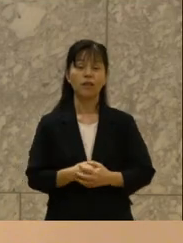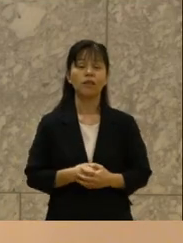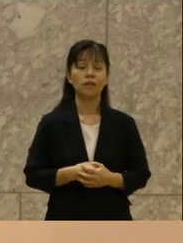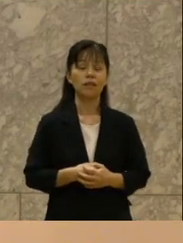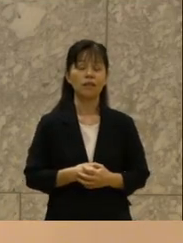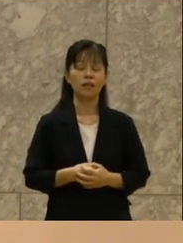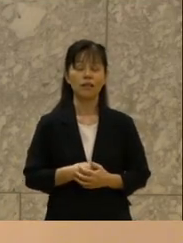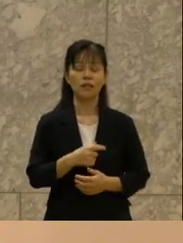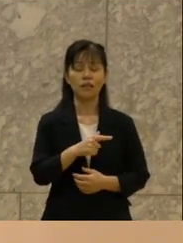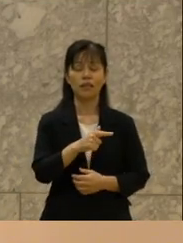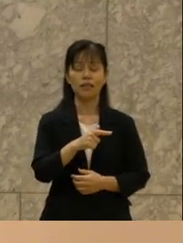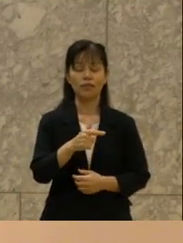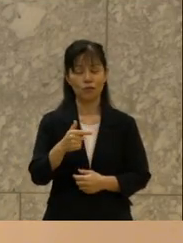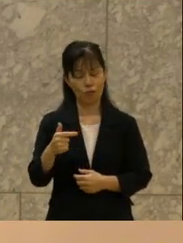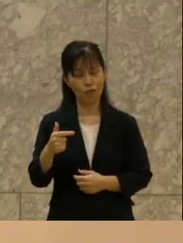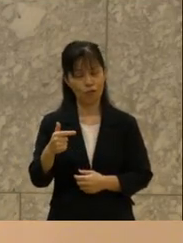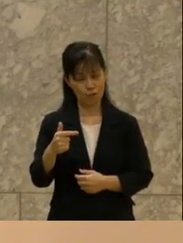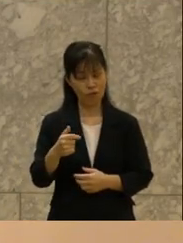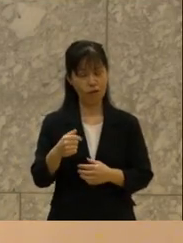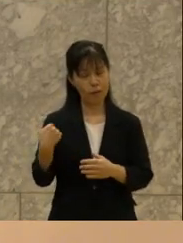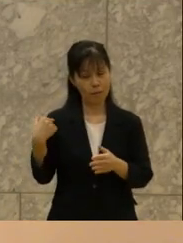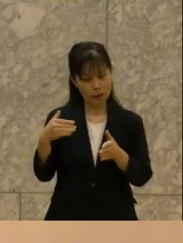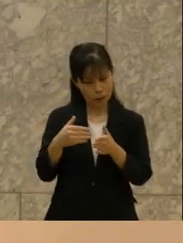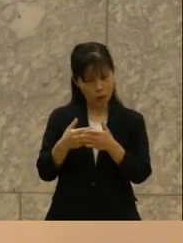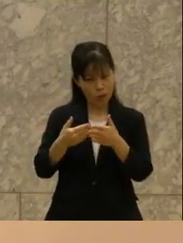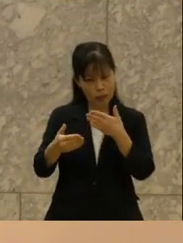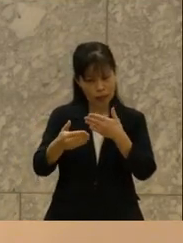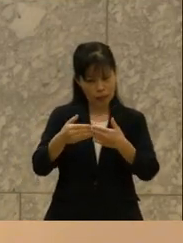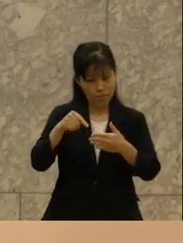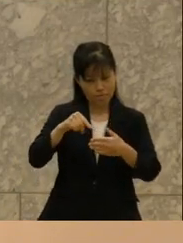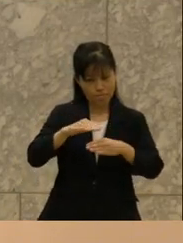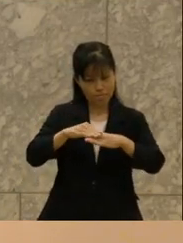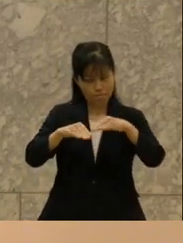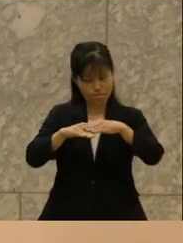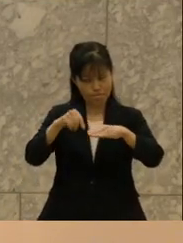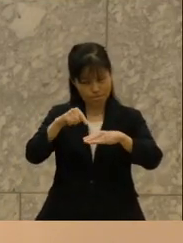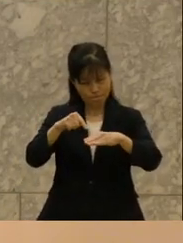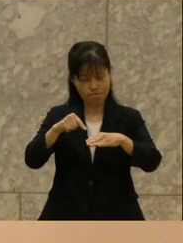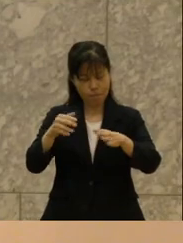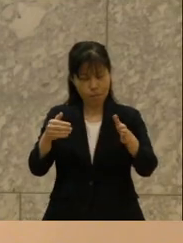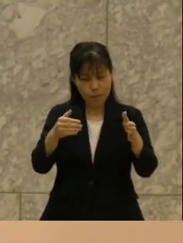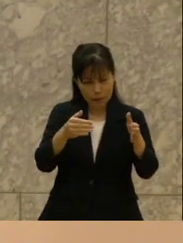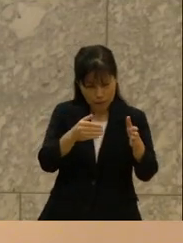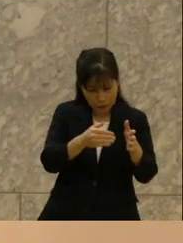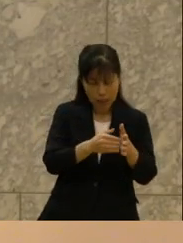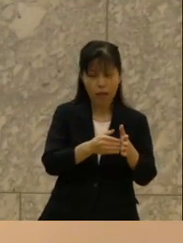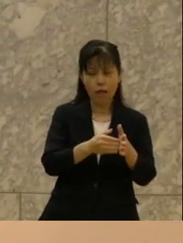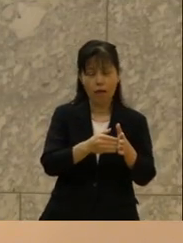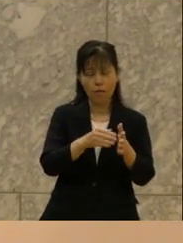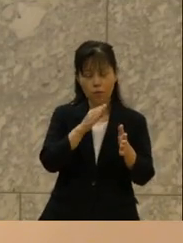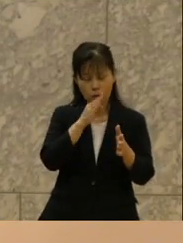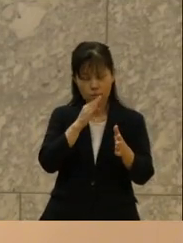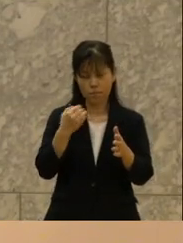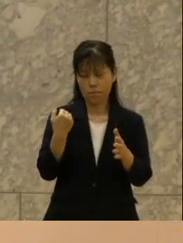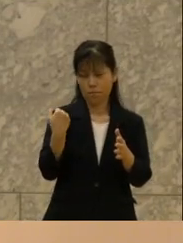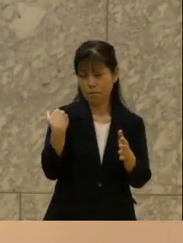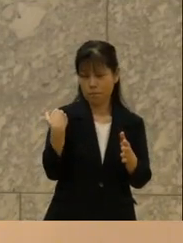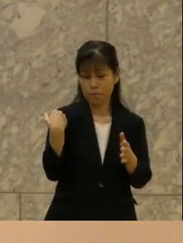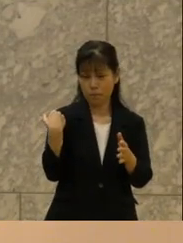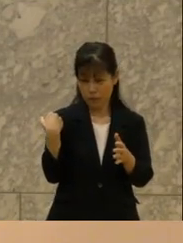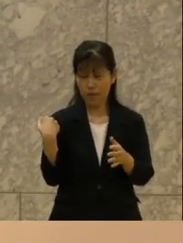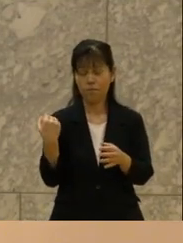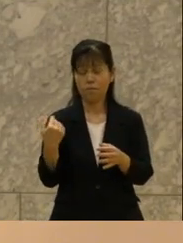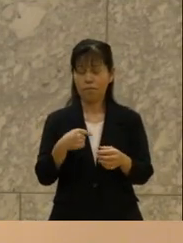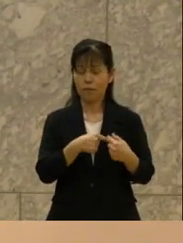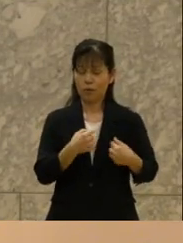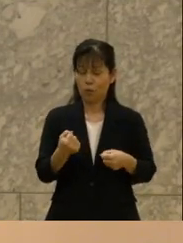いろいろとこれまで経験させていただいた中でも一番こうシンプルにというか原点に帰ってきて